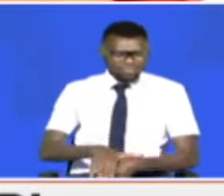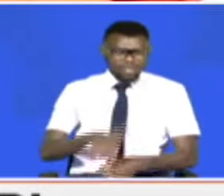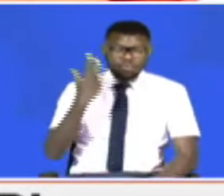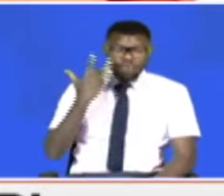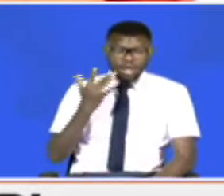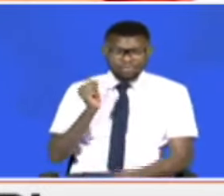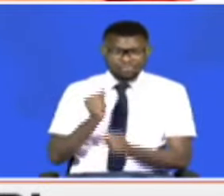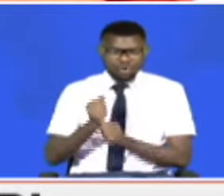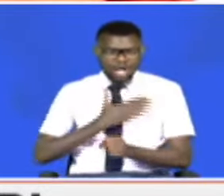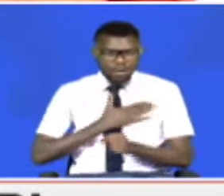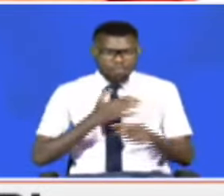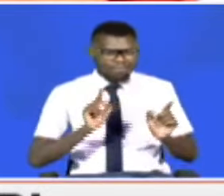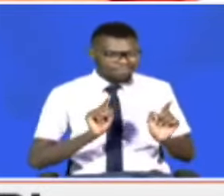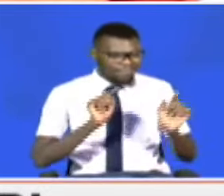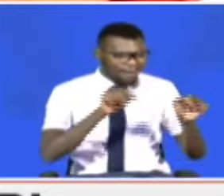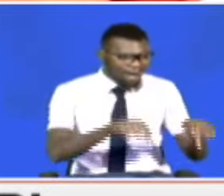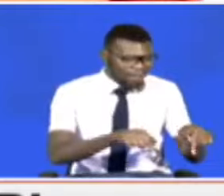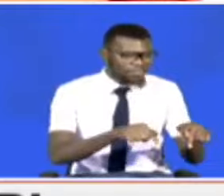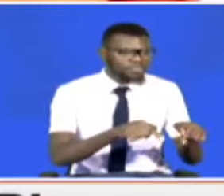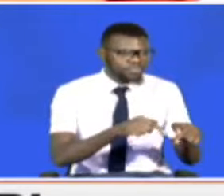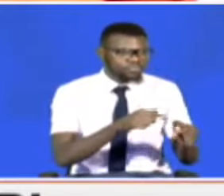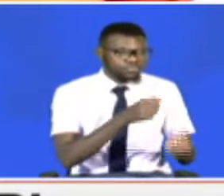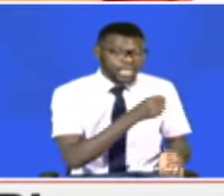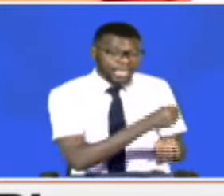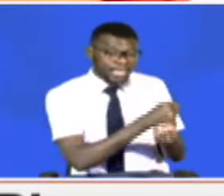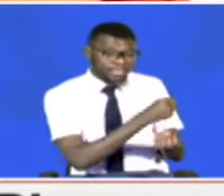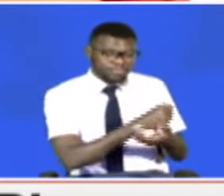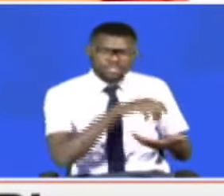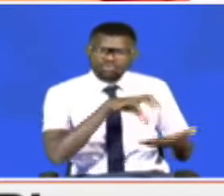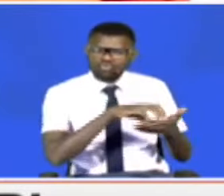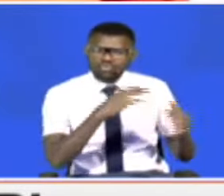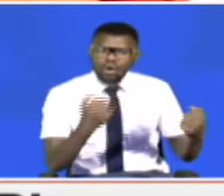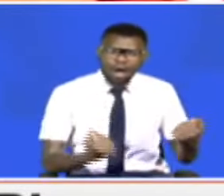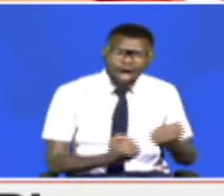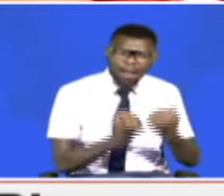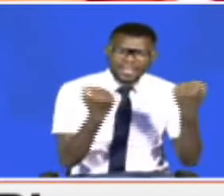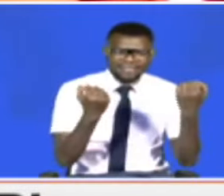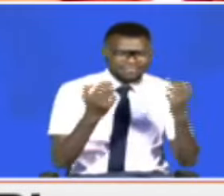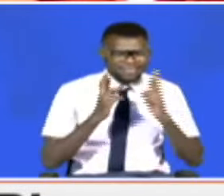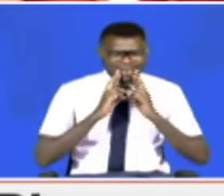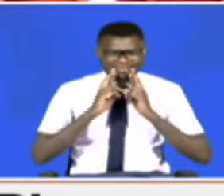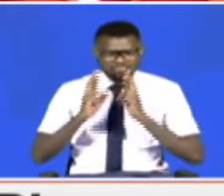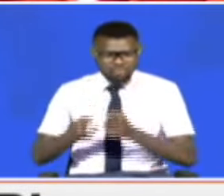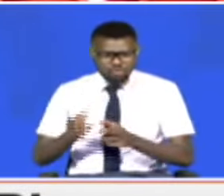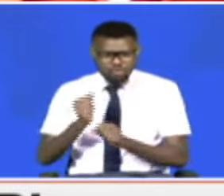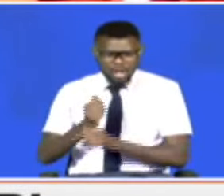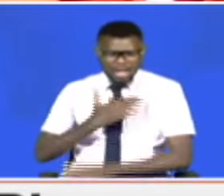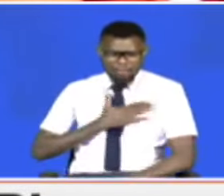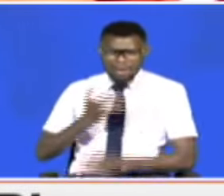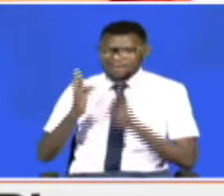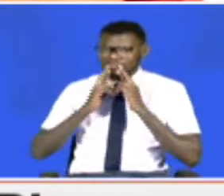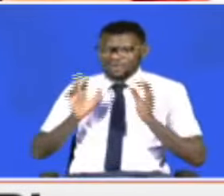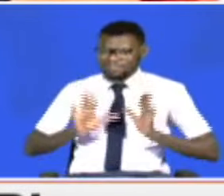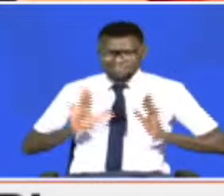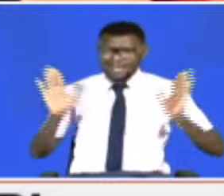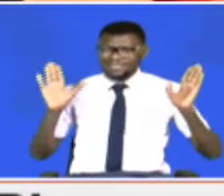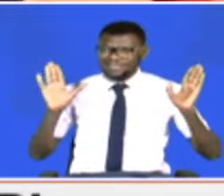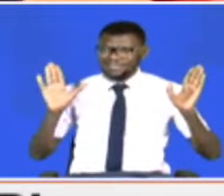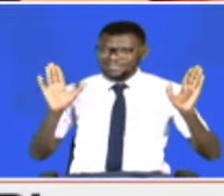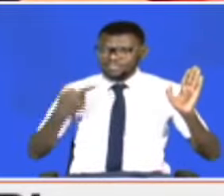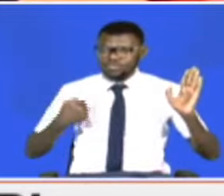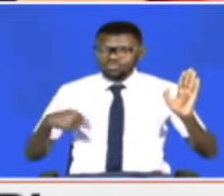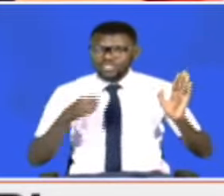kazi yetu ni kuja kusema mambo ambayo yanatukia, matukio tunaripoti tu. Kazi yetu ni kuripoti. Hivyo